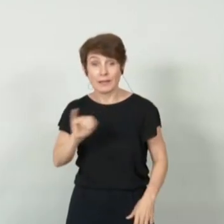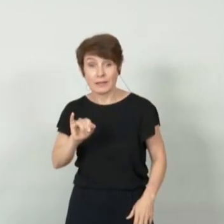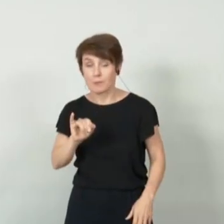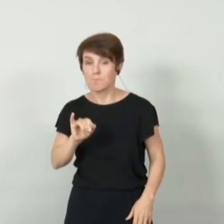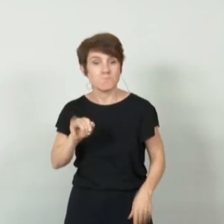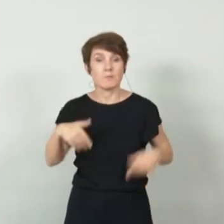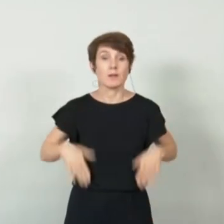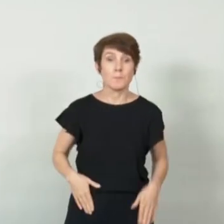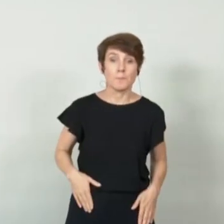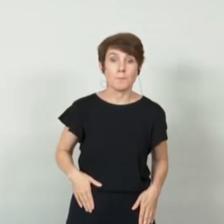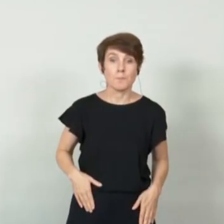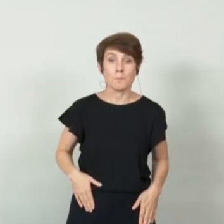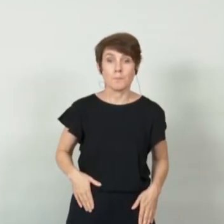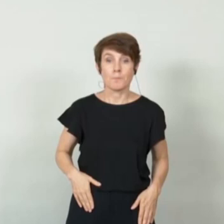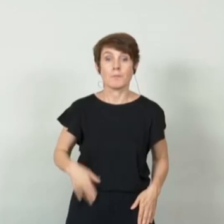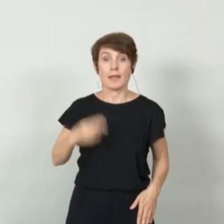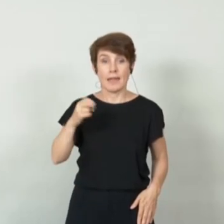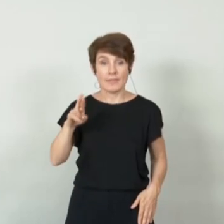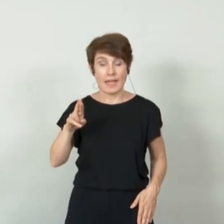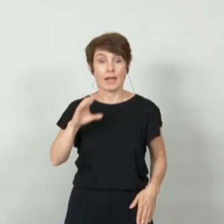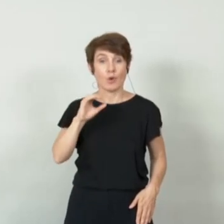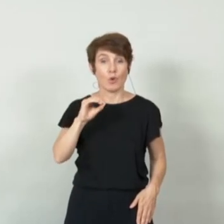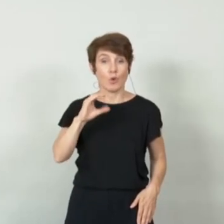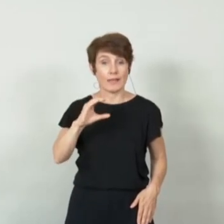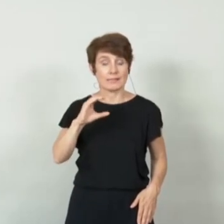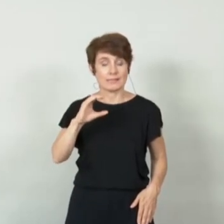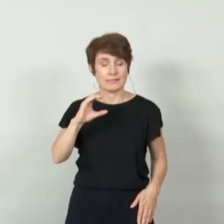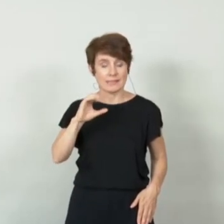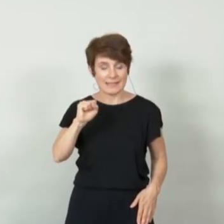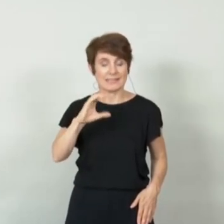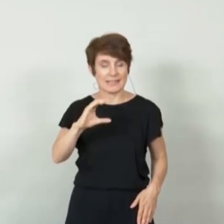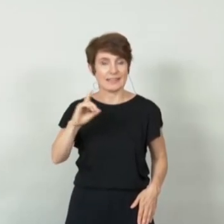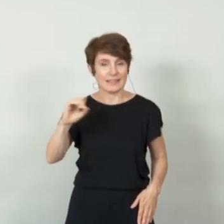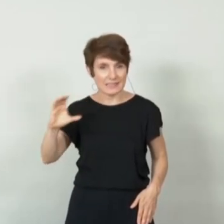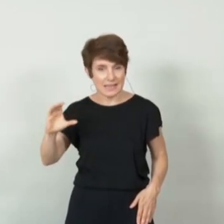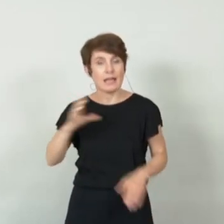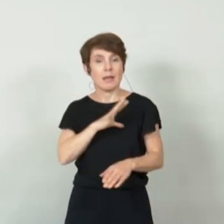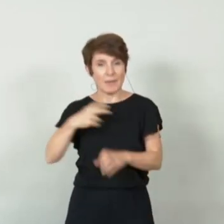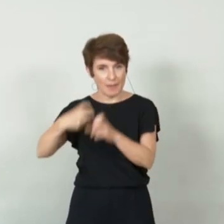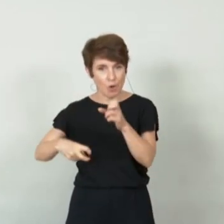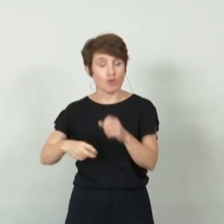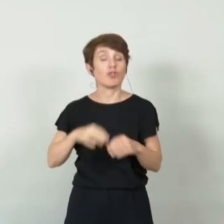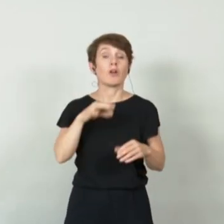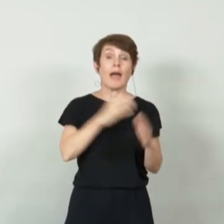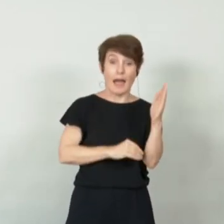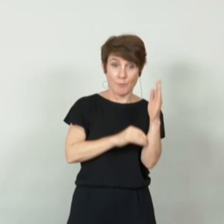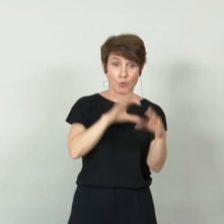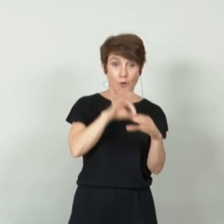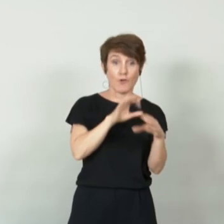s'abstient NR os CDDC madame roche qui vote contre l'amendement